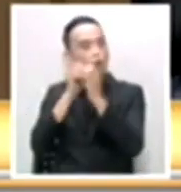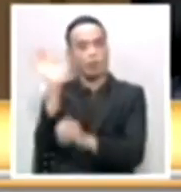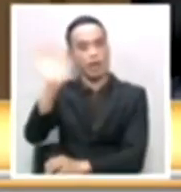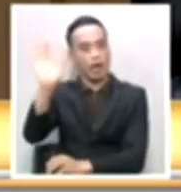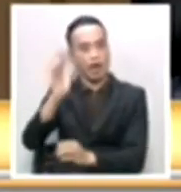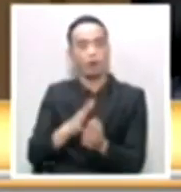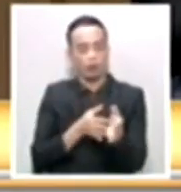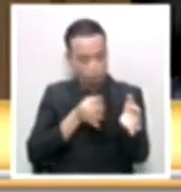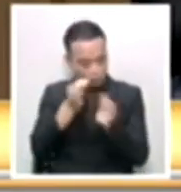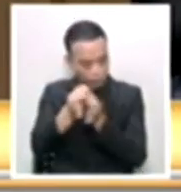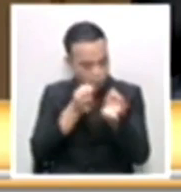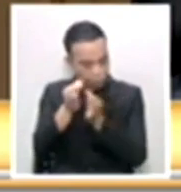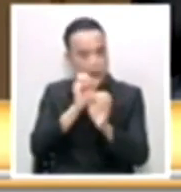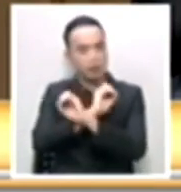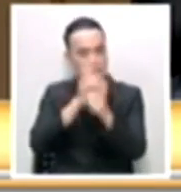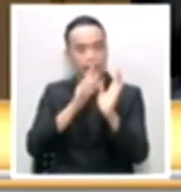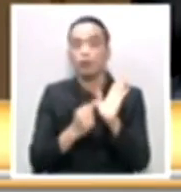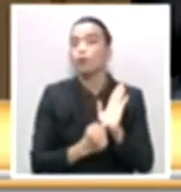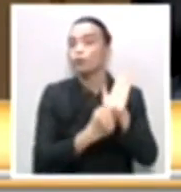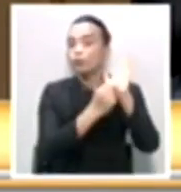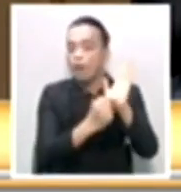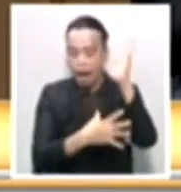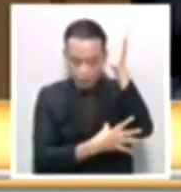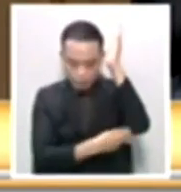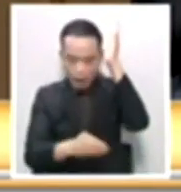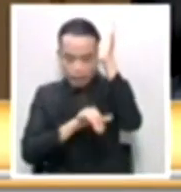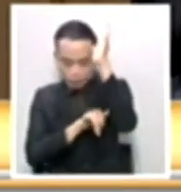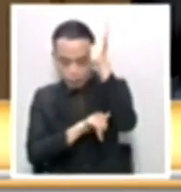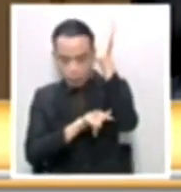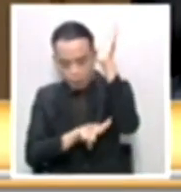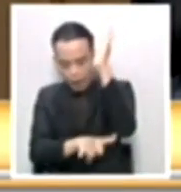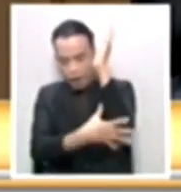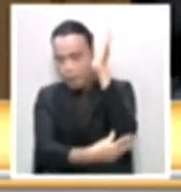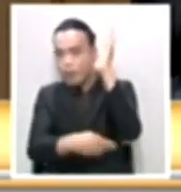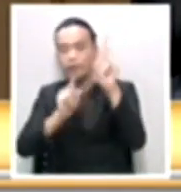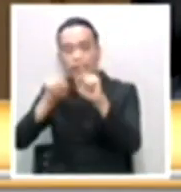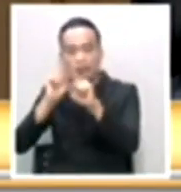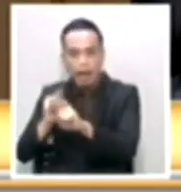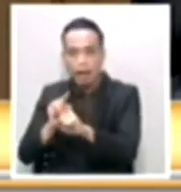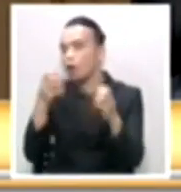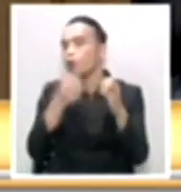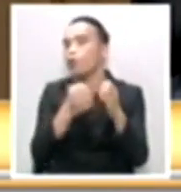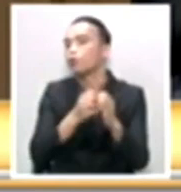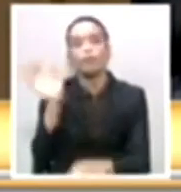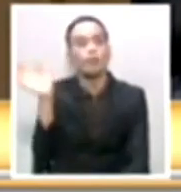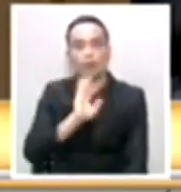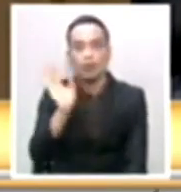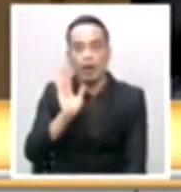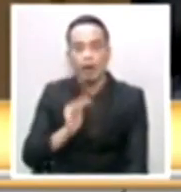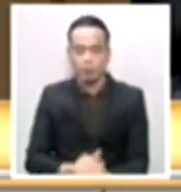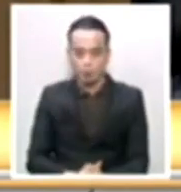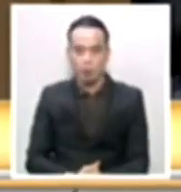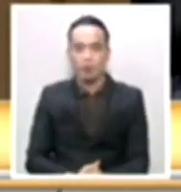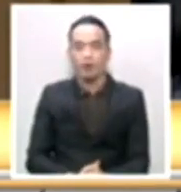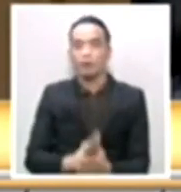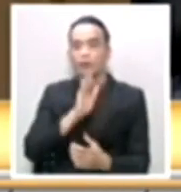ธิบายให้เห็นชัดเช่นพื้นที่ปลูกมันบ้างอะไรบ้างนะครับซึ่งในพื้นที่ส่วนนี้เนี่ยน่าจะไปท